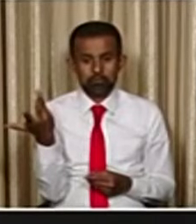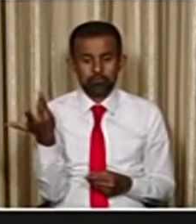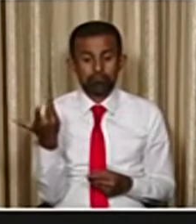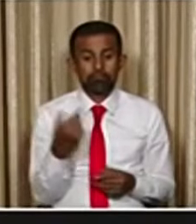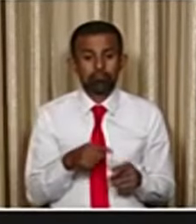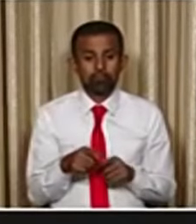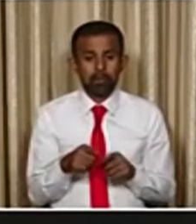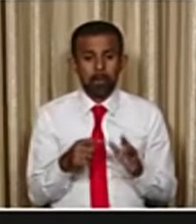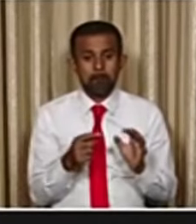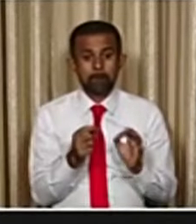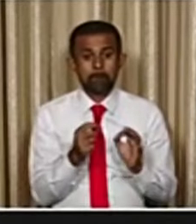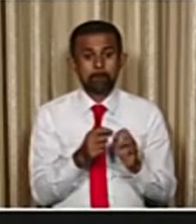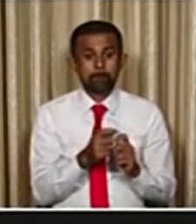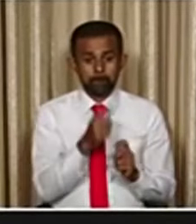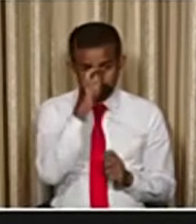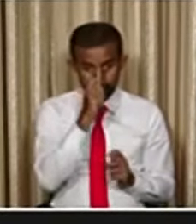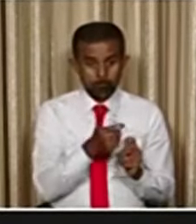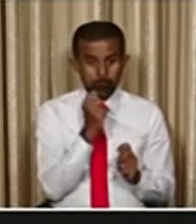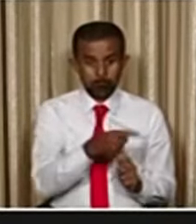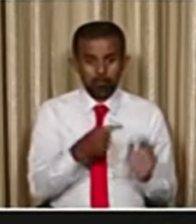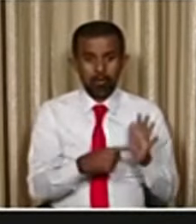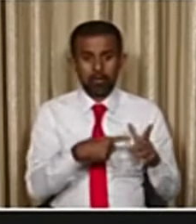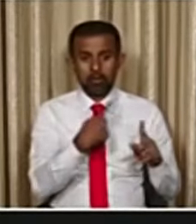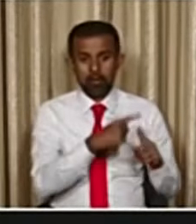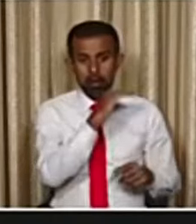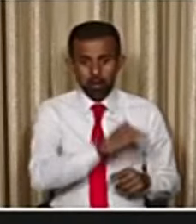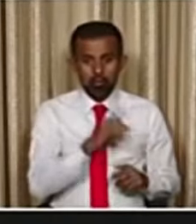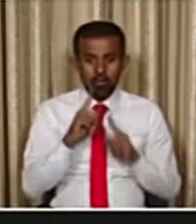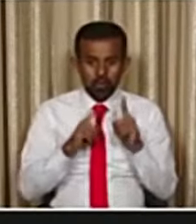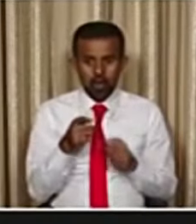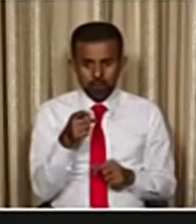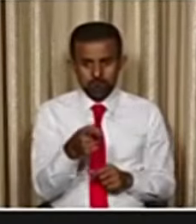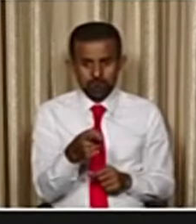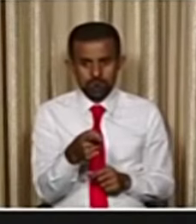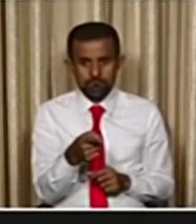නැහැ. මෙවැනි දැන් පේයි ටැක්ස් එක ගැන කතා කරනවා, පේයි ටැක්ස් එක අඩු කරන එක ගැන කතා කරනවා.